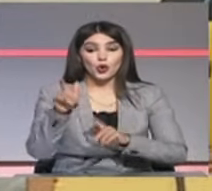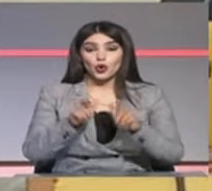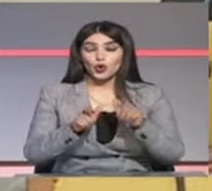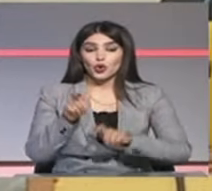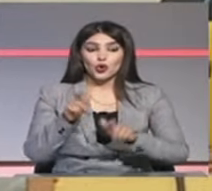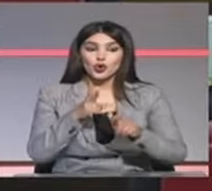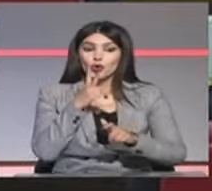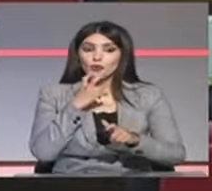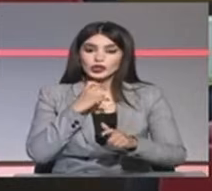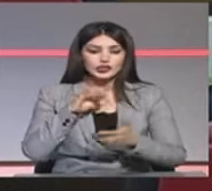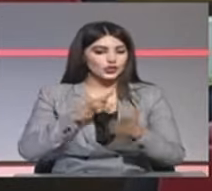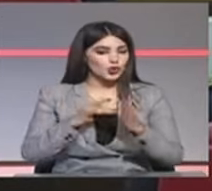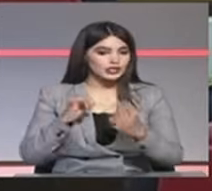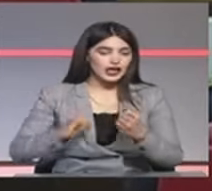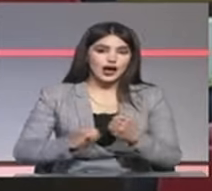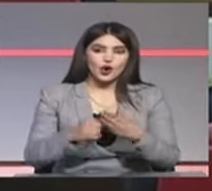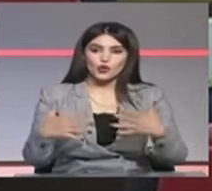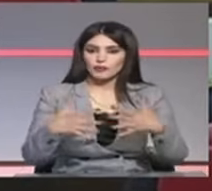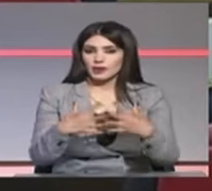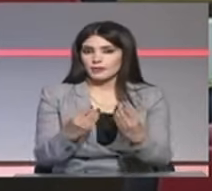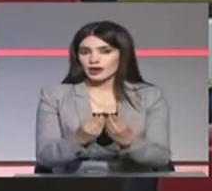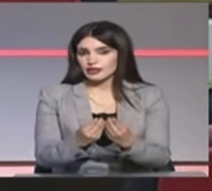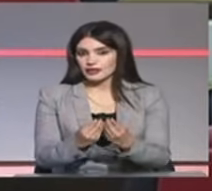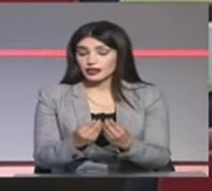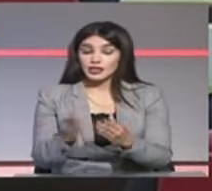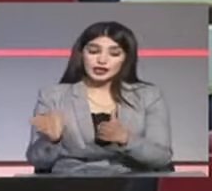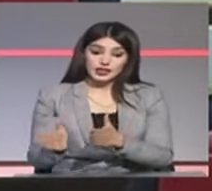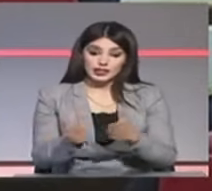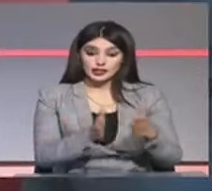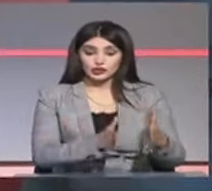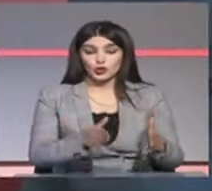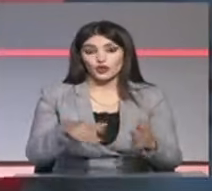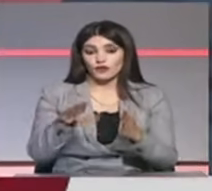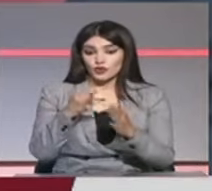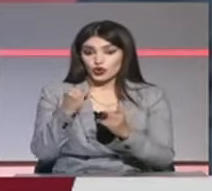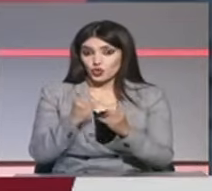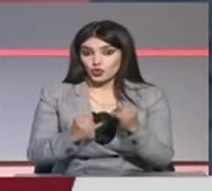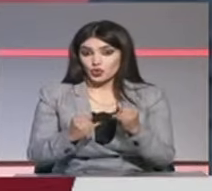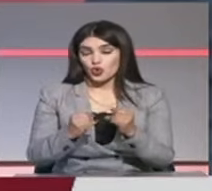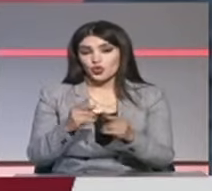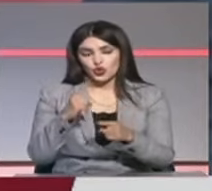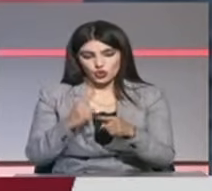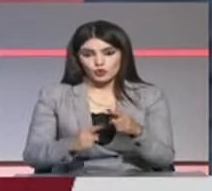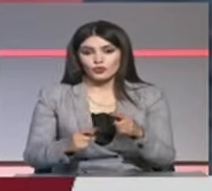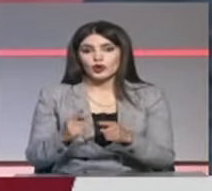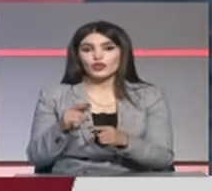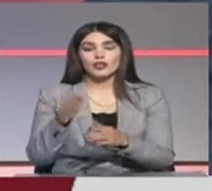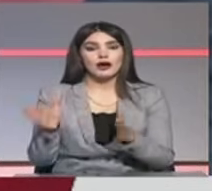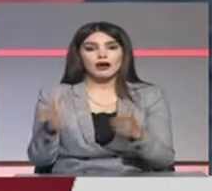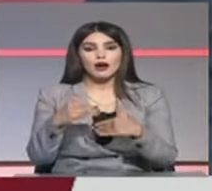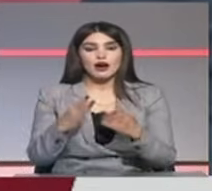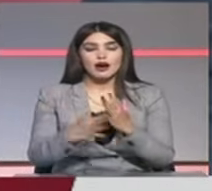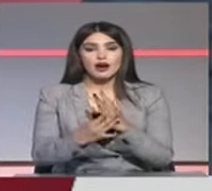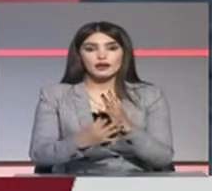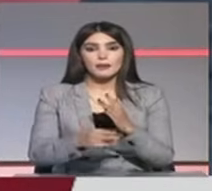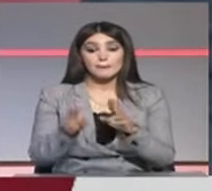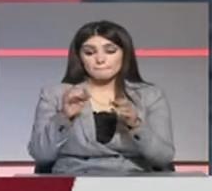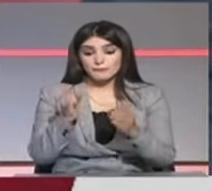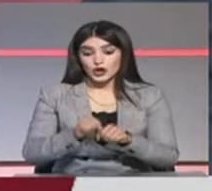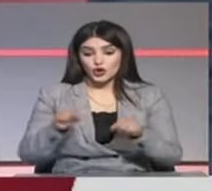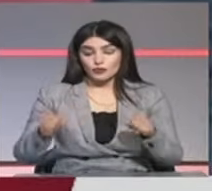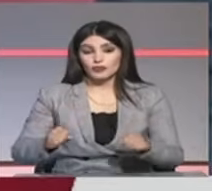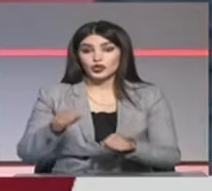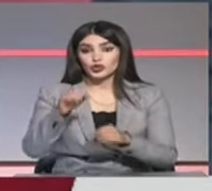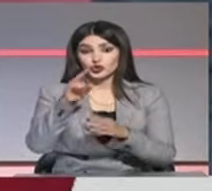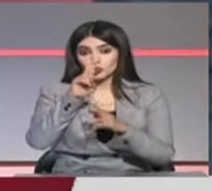التونسيين وهذا سيضاف الى مجهود تخصيص ثلث قررت حصلت عليه اسم للبنك الدولي بقيمه ثمانمائه وواحد